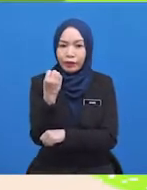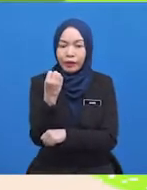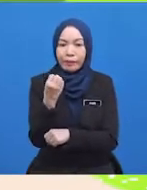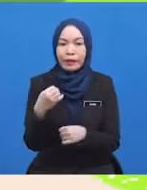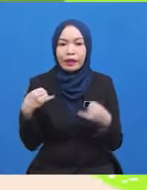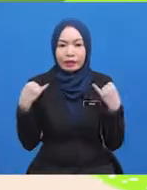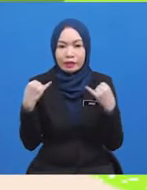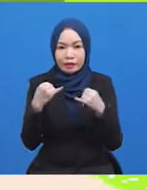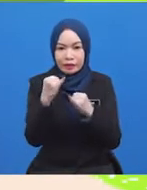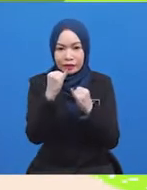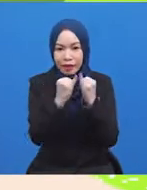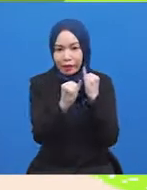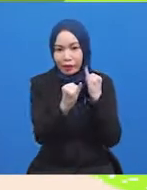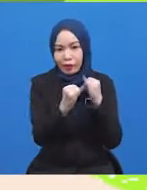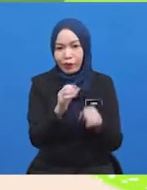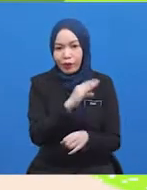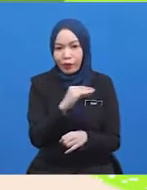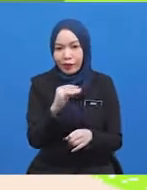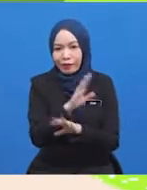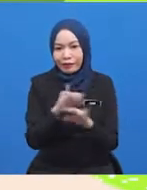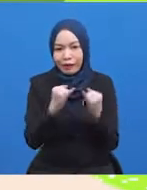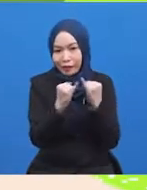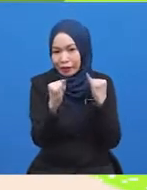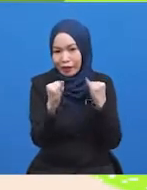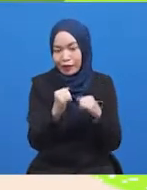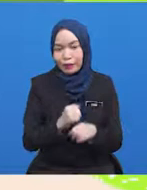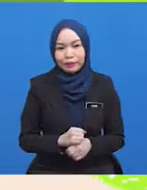yang kedua, batuan tidak berjalur.